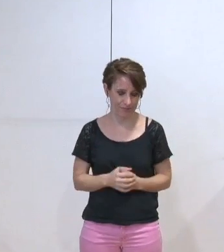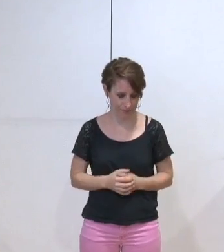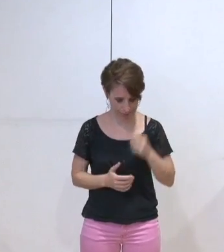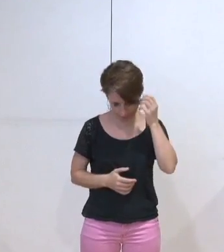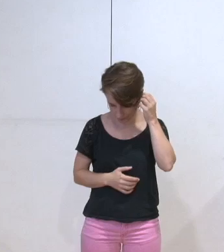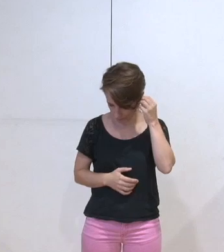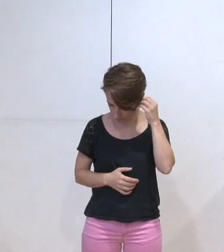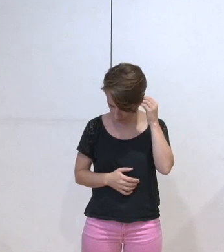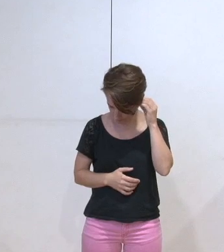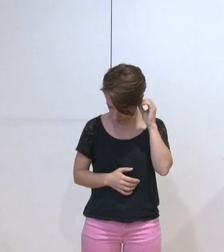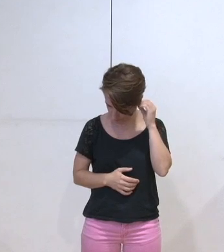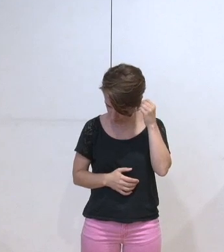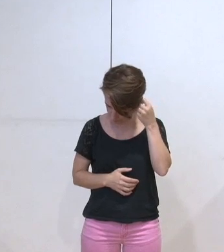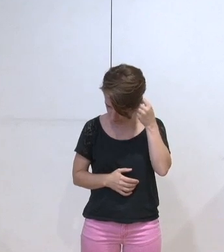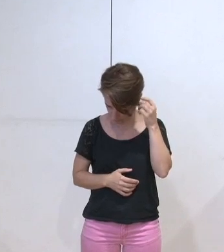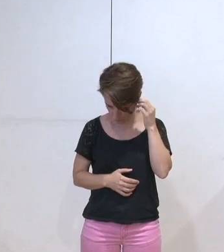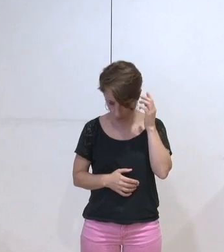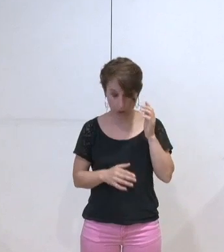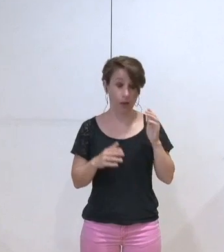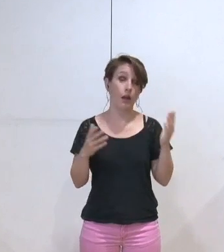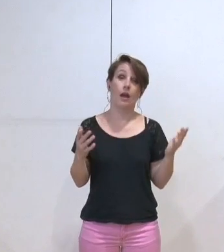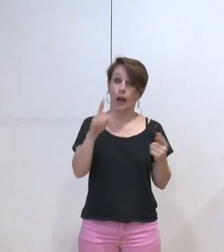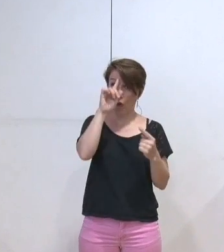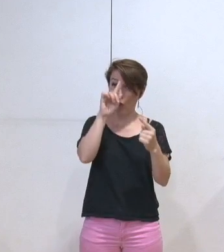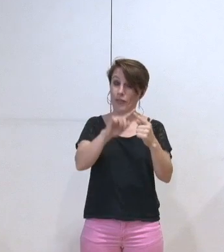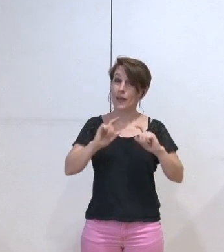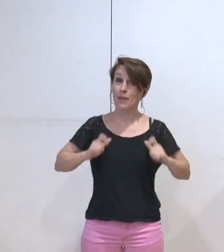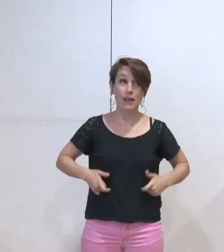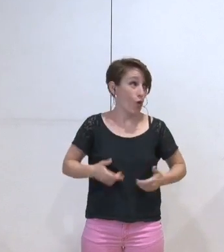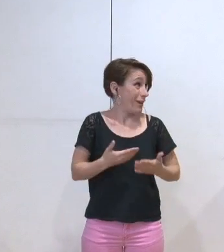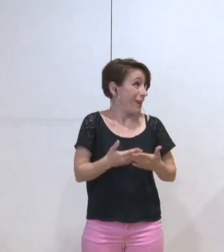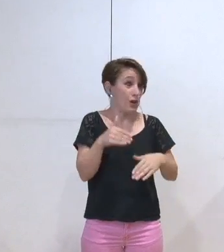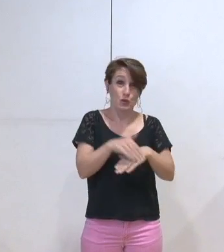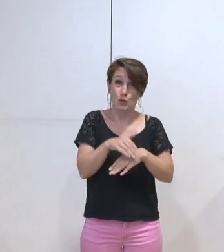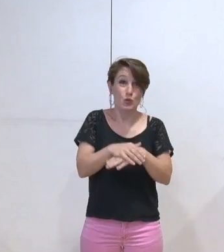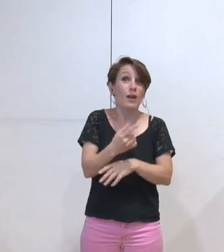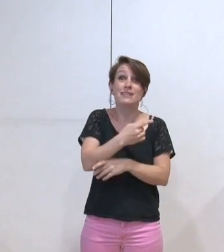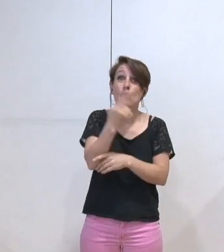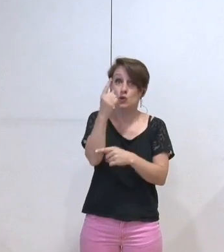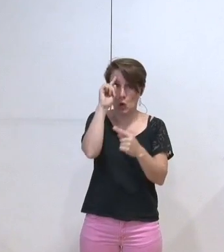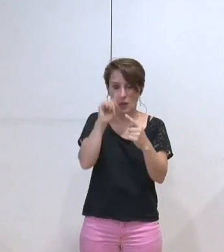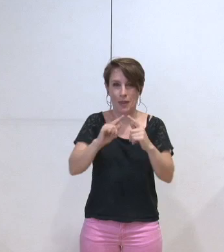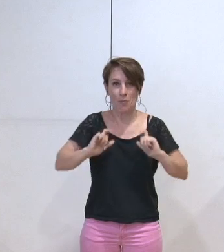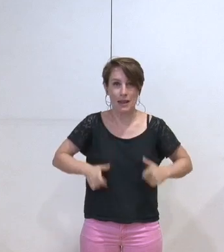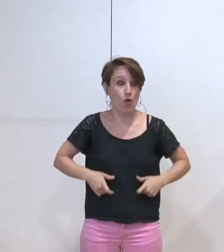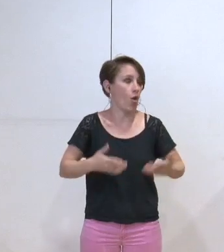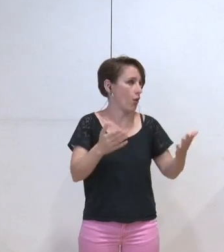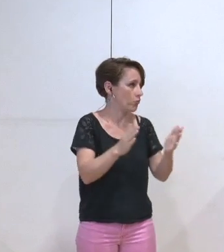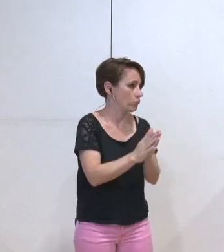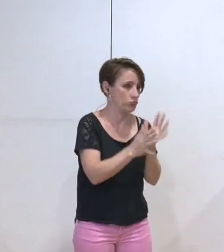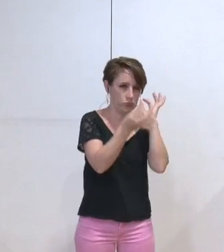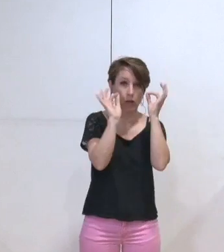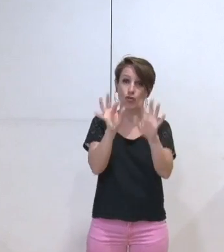sommes sur les écoles et que c'est la seule délibération ce soir me semble-t-il sur cette question je voudrais en profiter pour dire deux